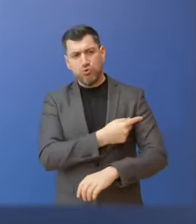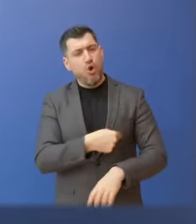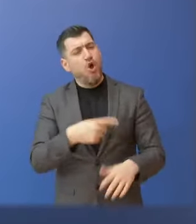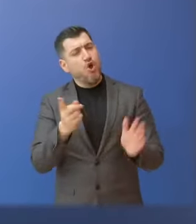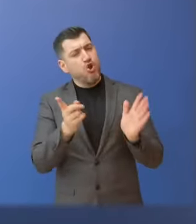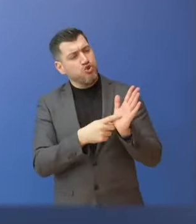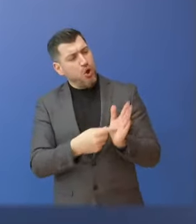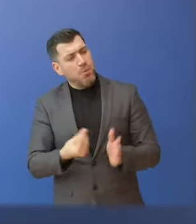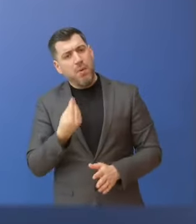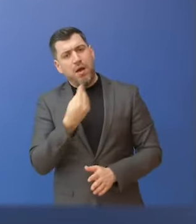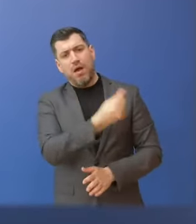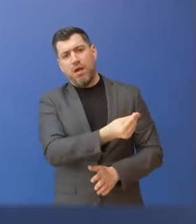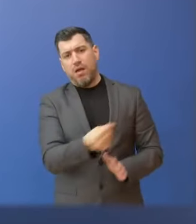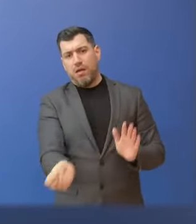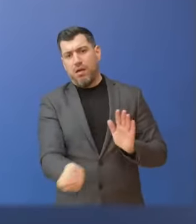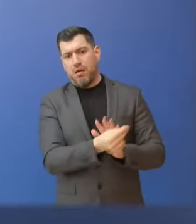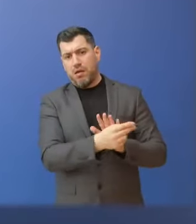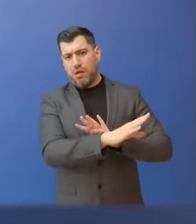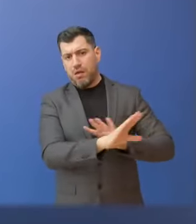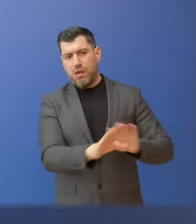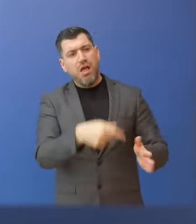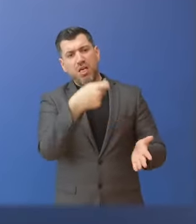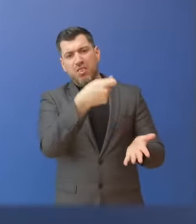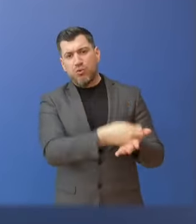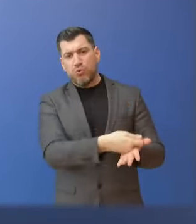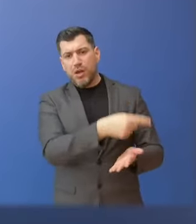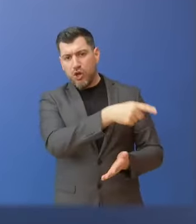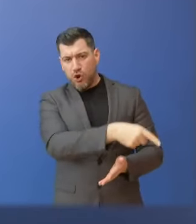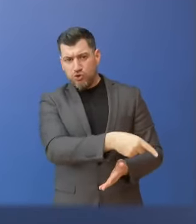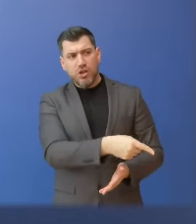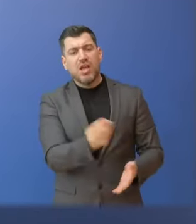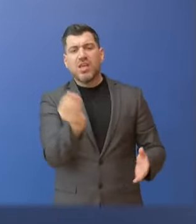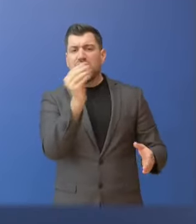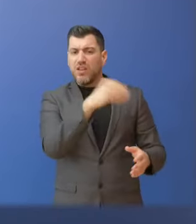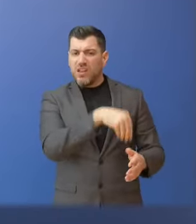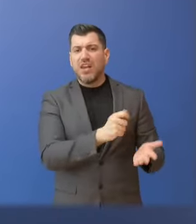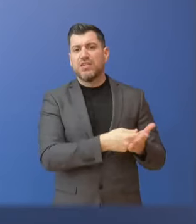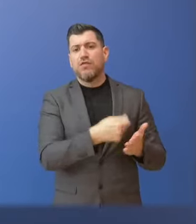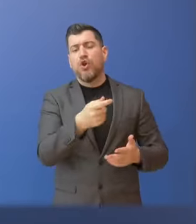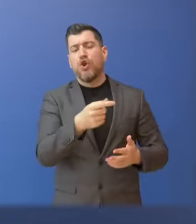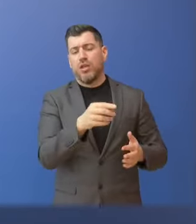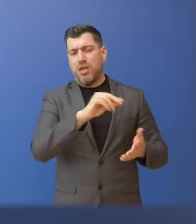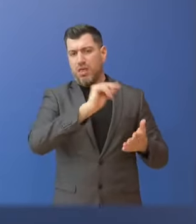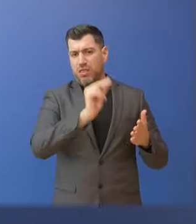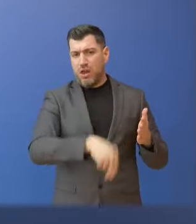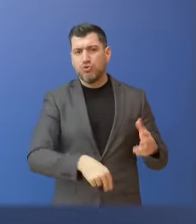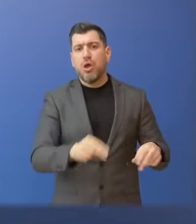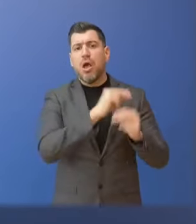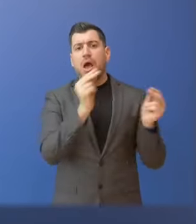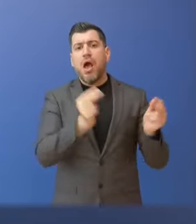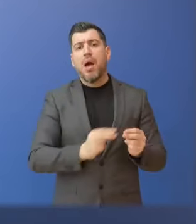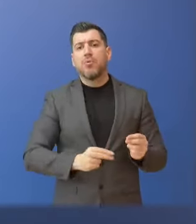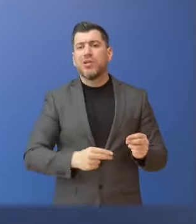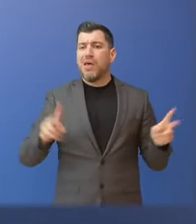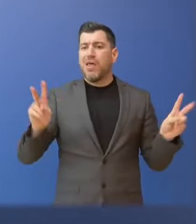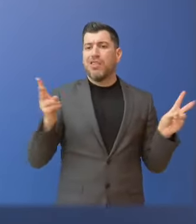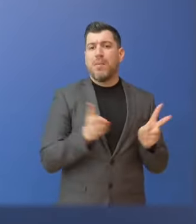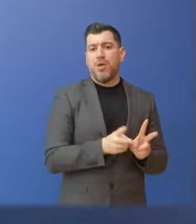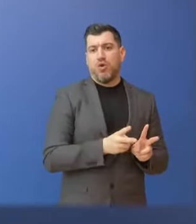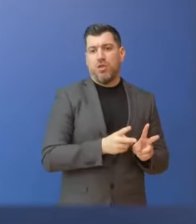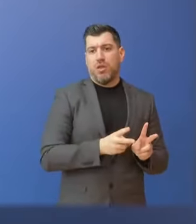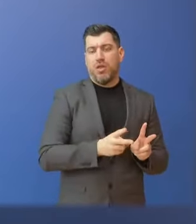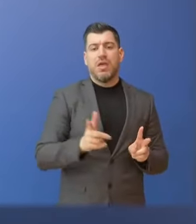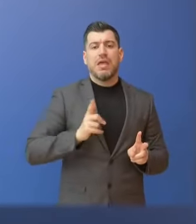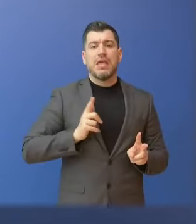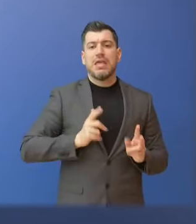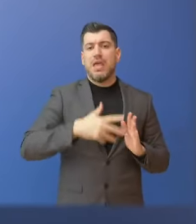αυτός που έχει αποφασίσει να πληρώσει τα λεφτά να τα πληρώσει νόμιμα και να τα βάλει στη φορολογική του δήλωση και ταυτόχρονα μειωθεί η αναμονή των χειρουργείων για να κερδίσει αυτός